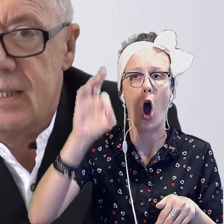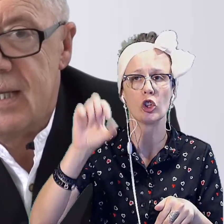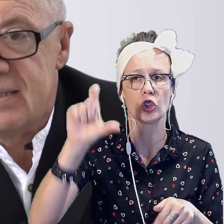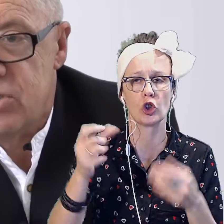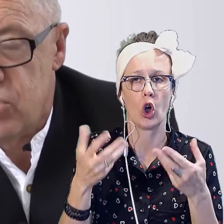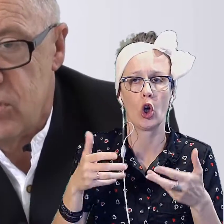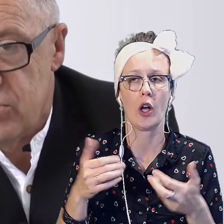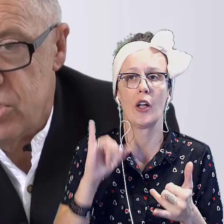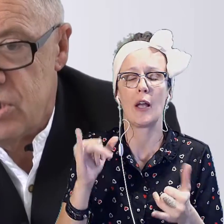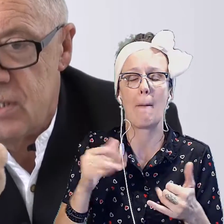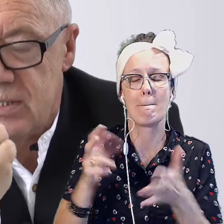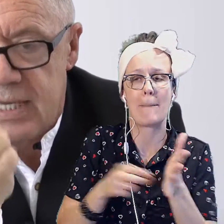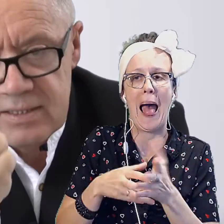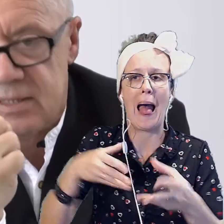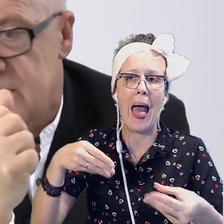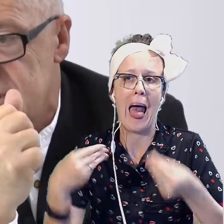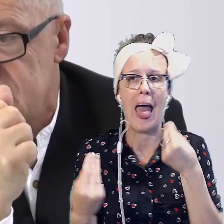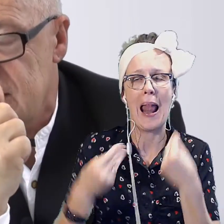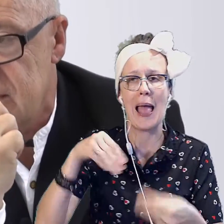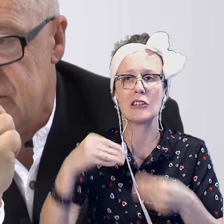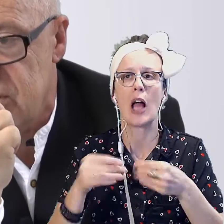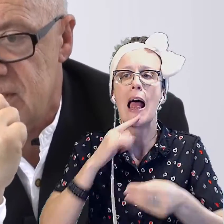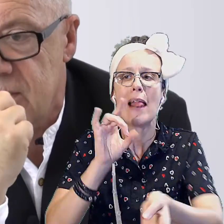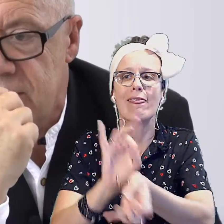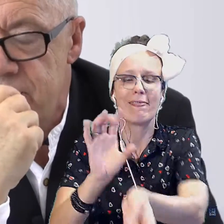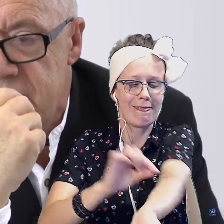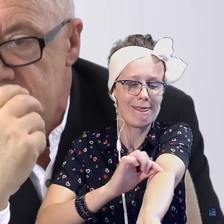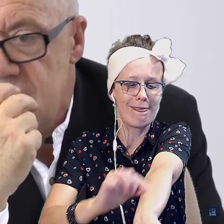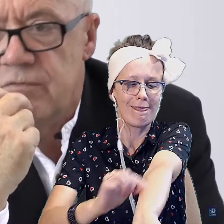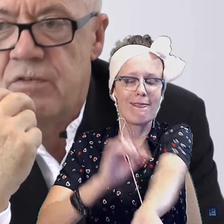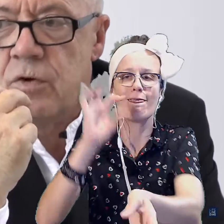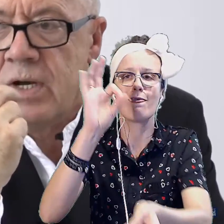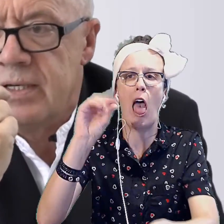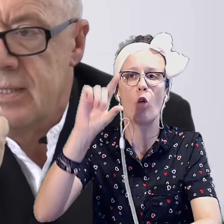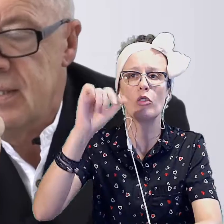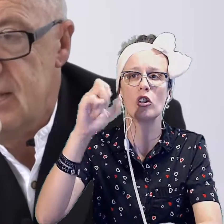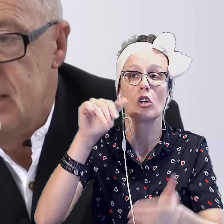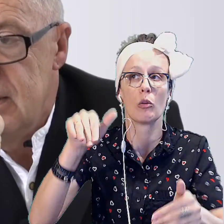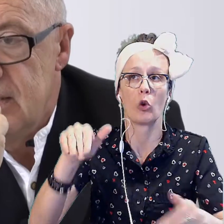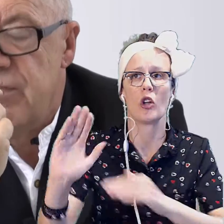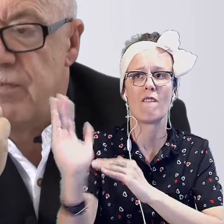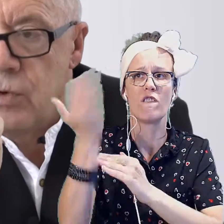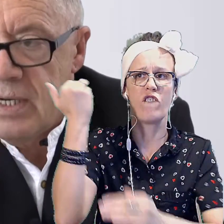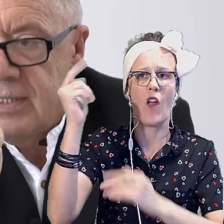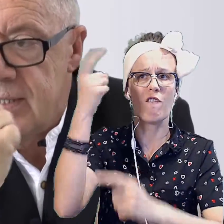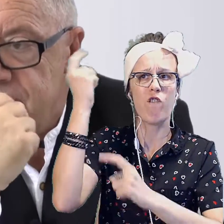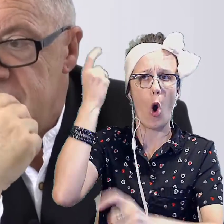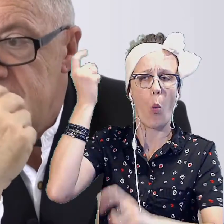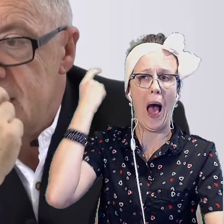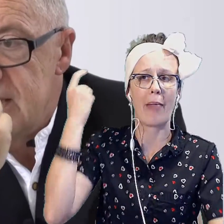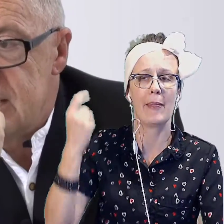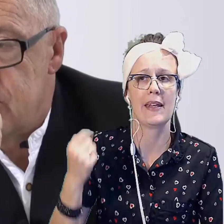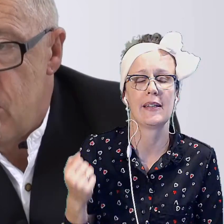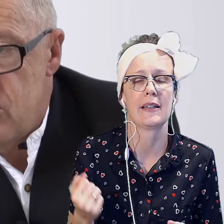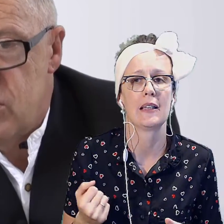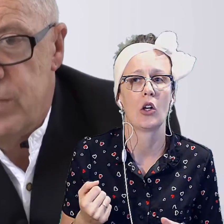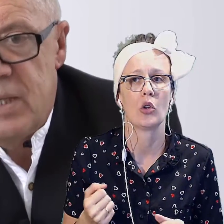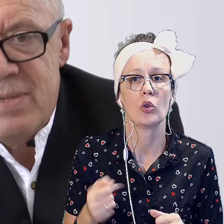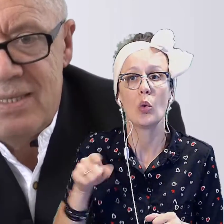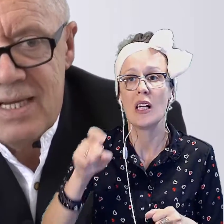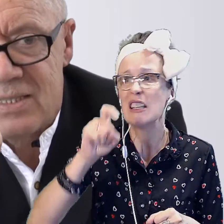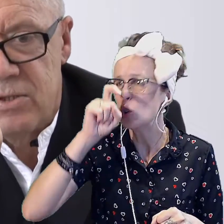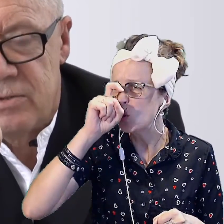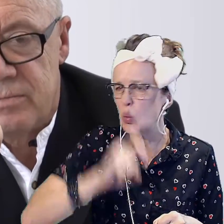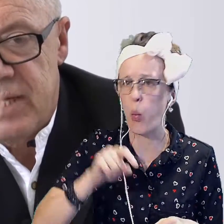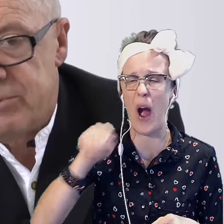brak elastyczności tętnic nade wszystko wywołanej wywołany złom